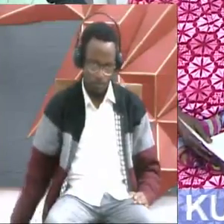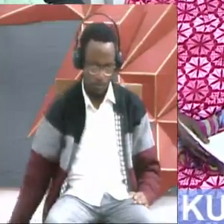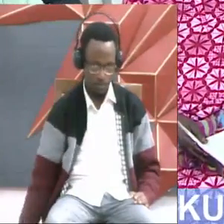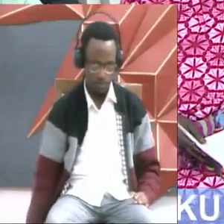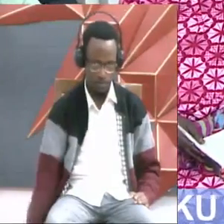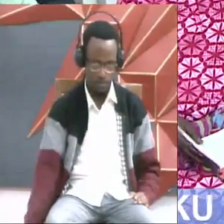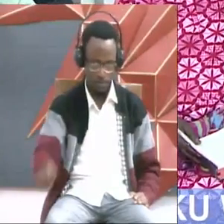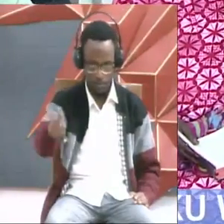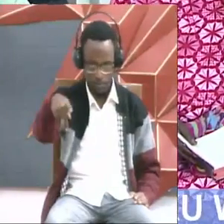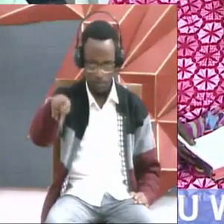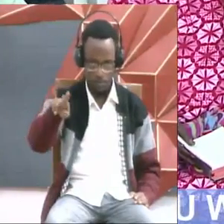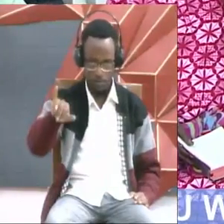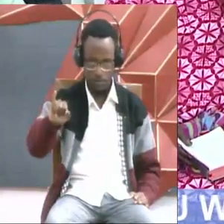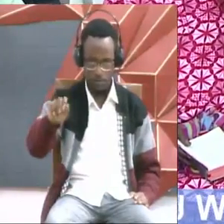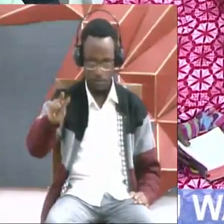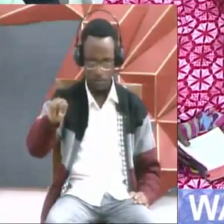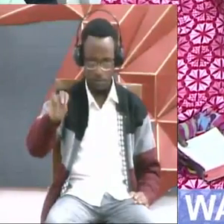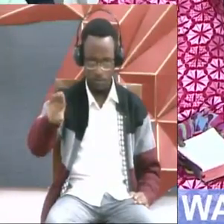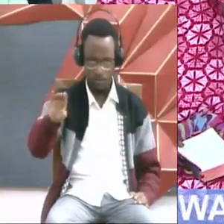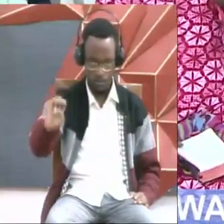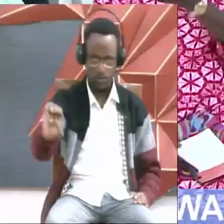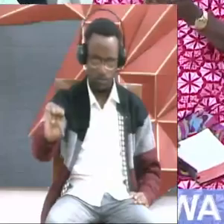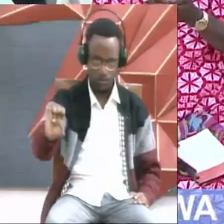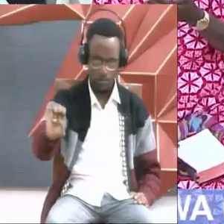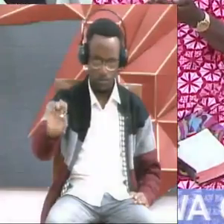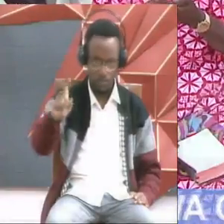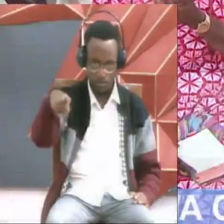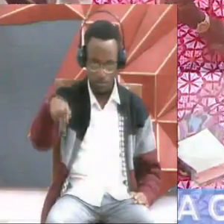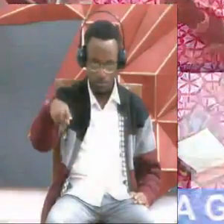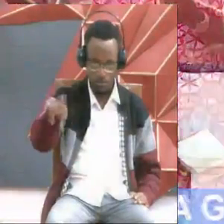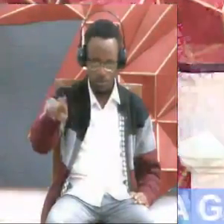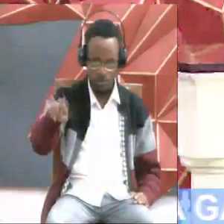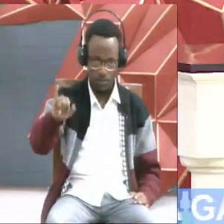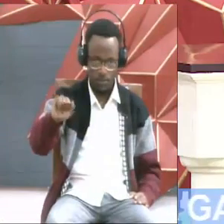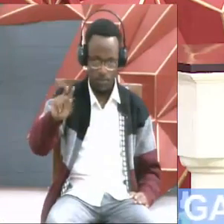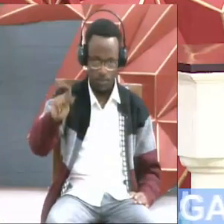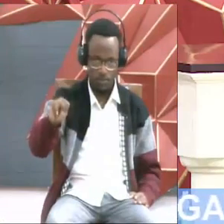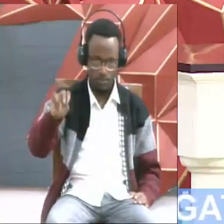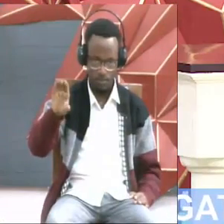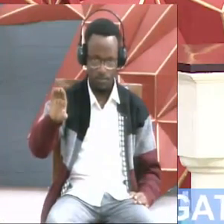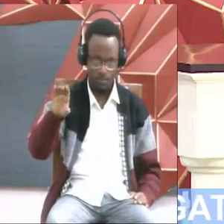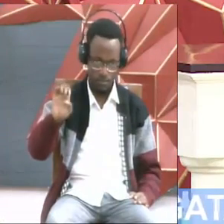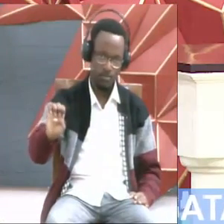amen amen s'abantu bavuga bavuga ibintu